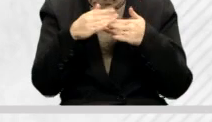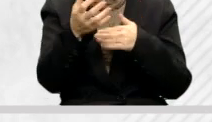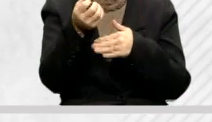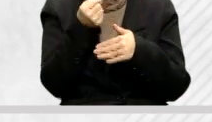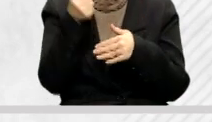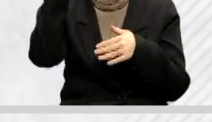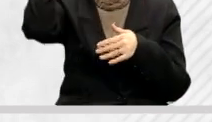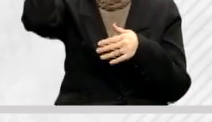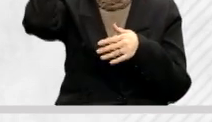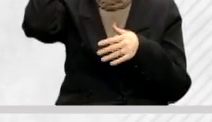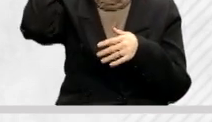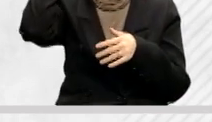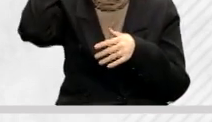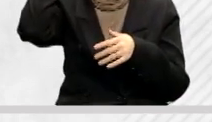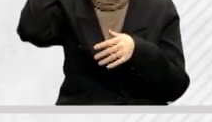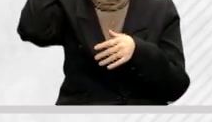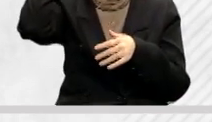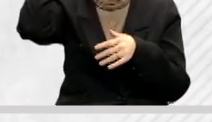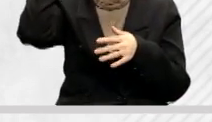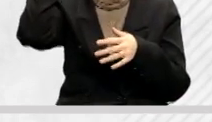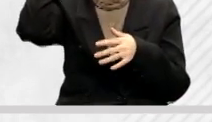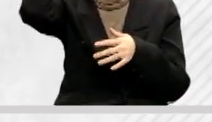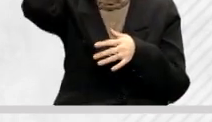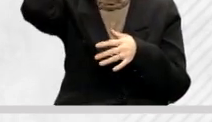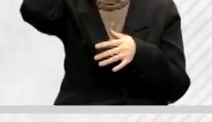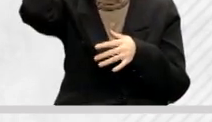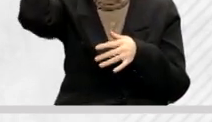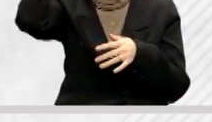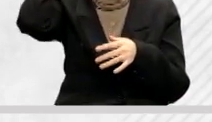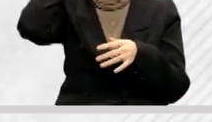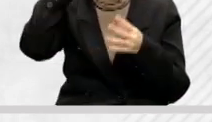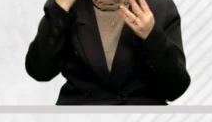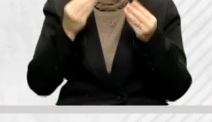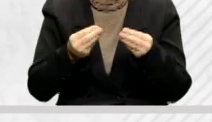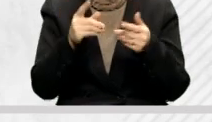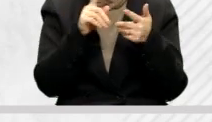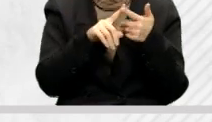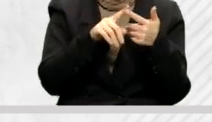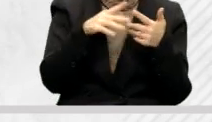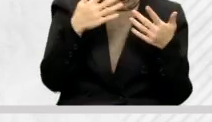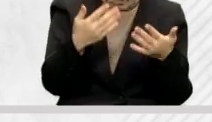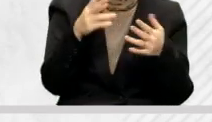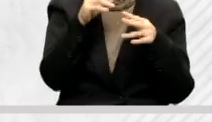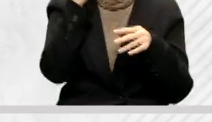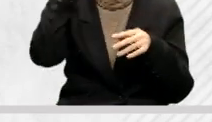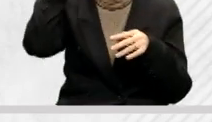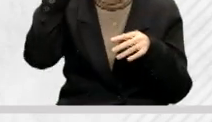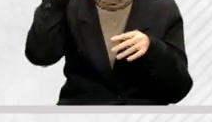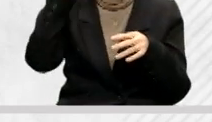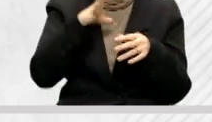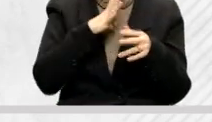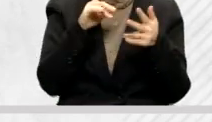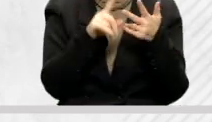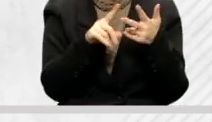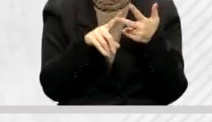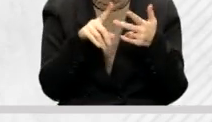hafızaya yerleşmesi kolaylaştırılırken diğer bir evrede sıklıkla rüya görüyoruz. Başka bir evrede bir